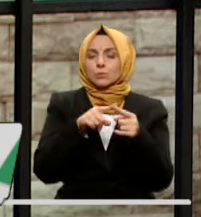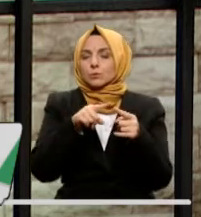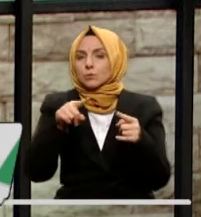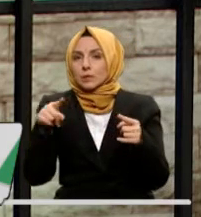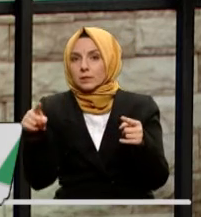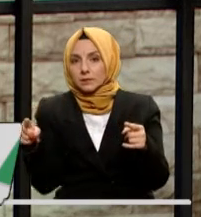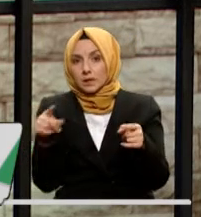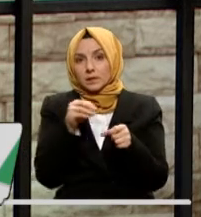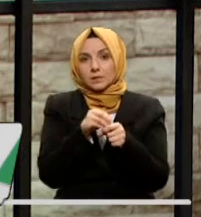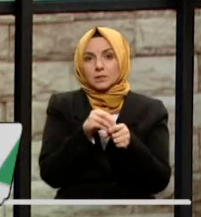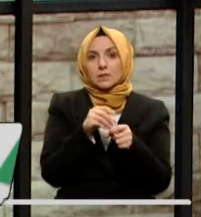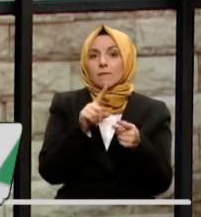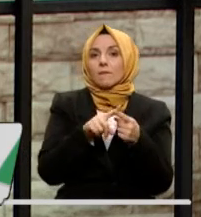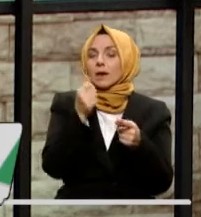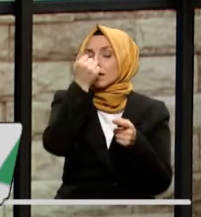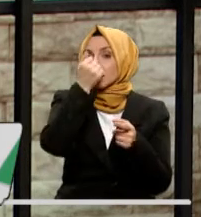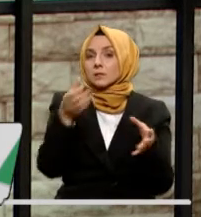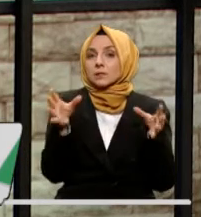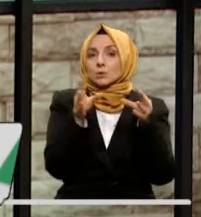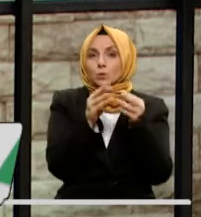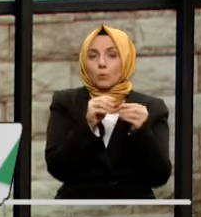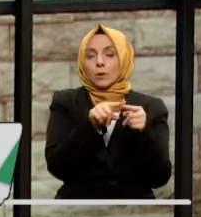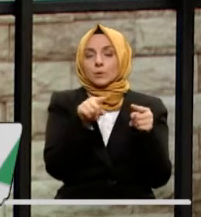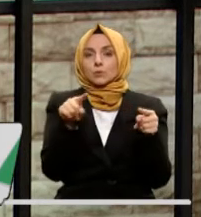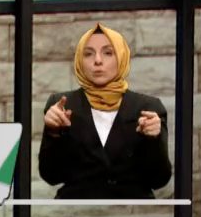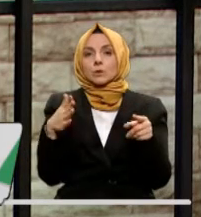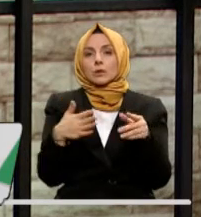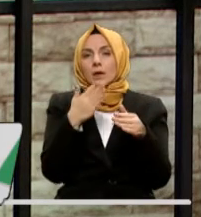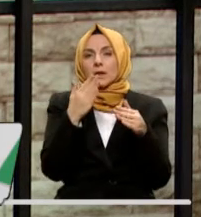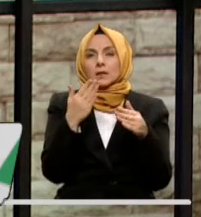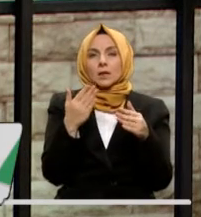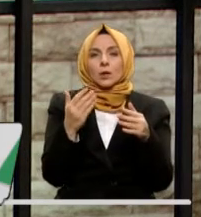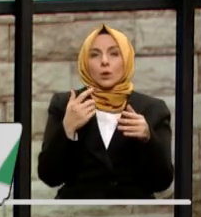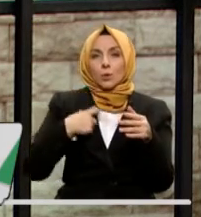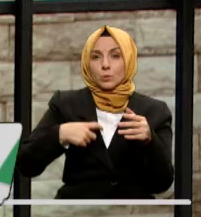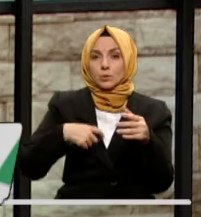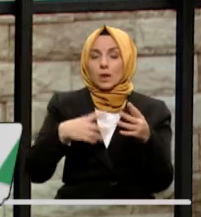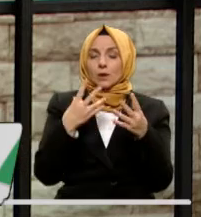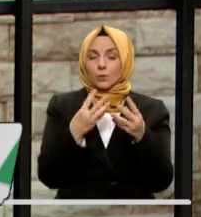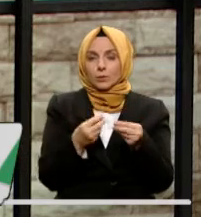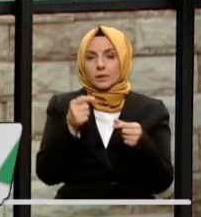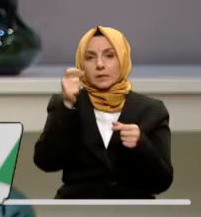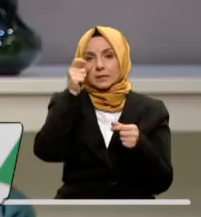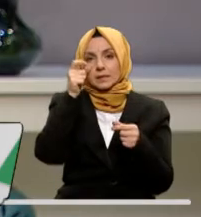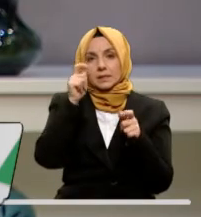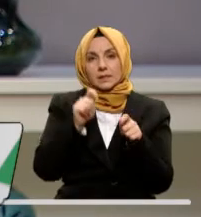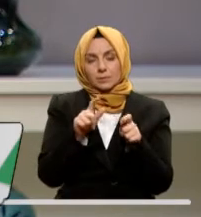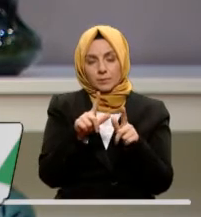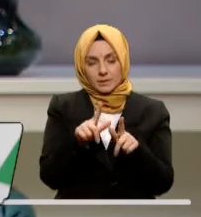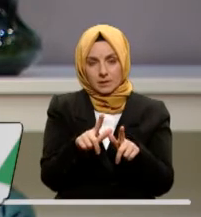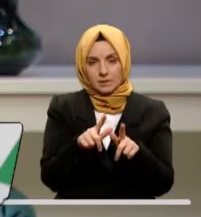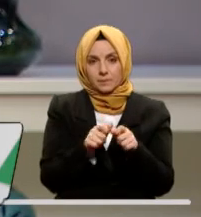ve toplama süreci dahil olmak üzere En üst düzeyde Özen ve dikkat gerektiren bir süreçtir Peki